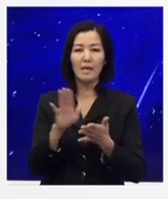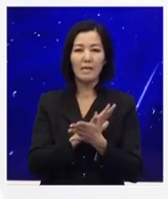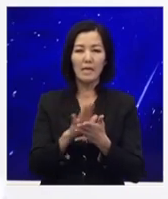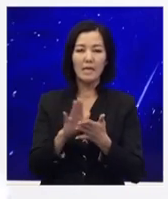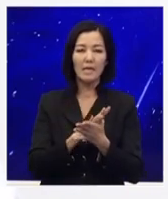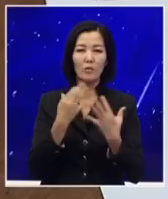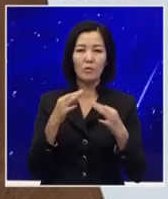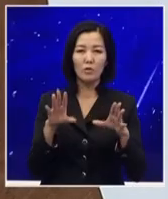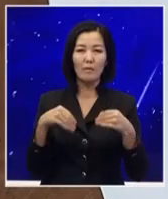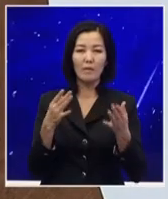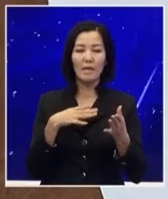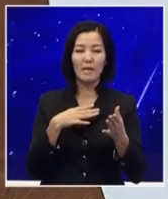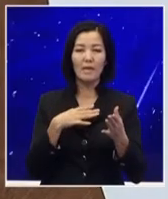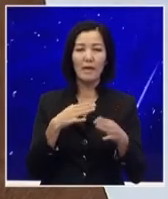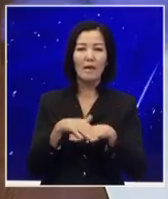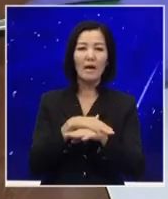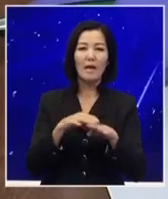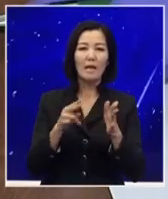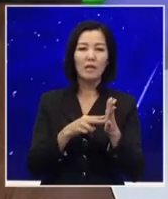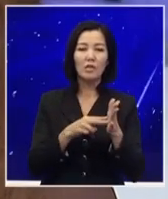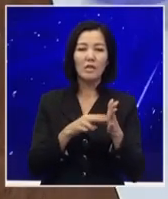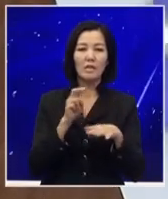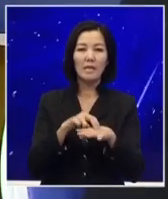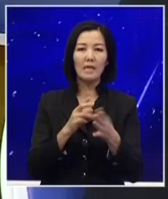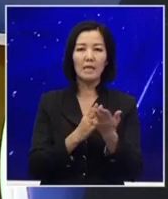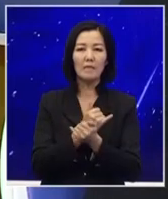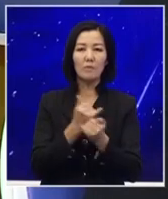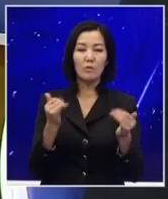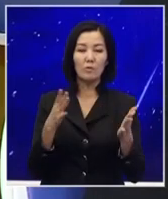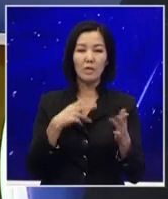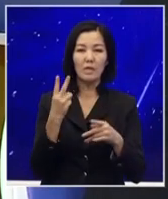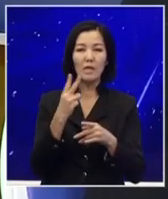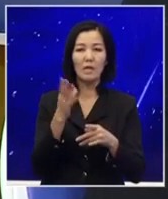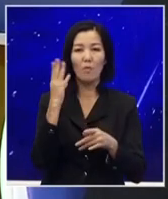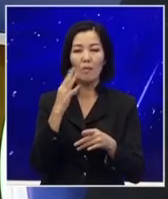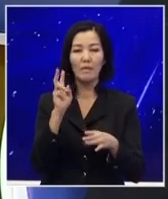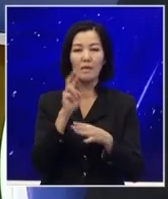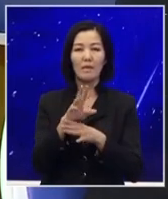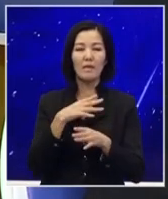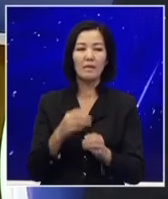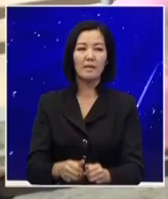Жалпы ашық есік күн аясында халыққа 7 маман қызмет көрсетті. Оның екеуі Алматыдан келген.